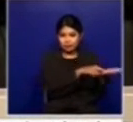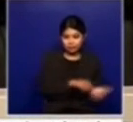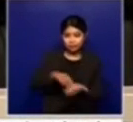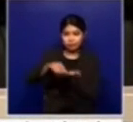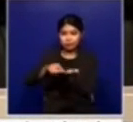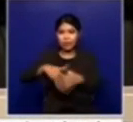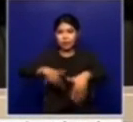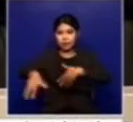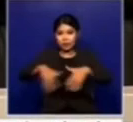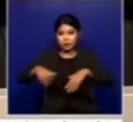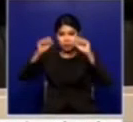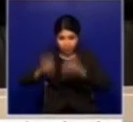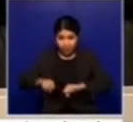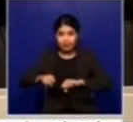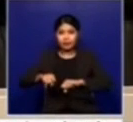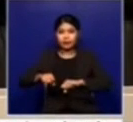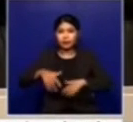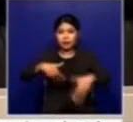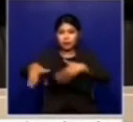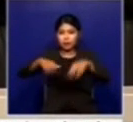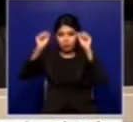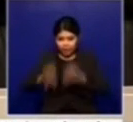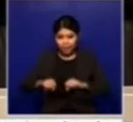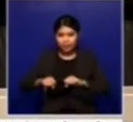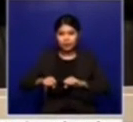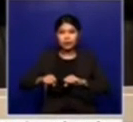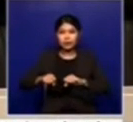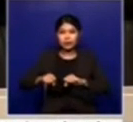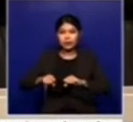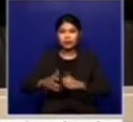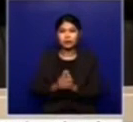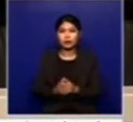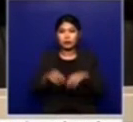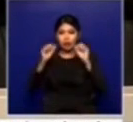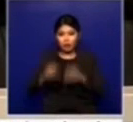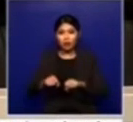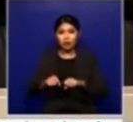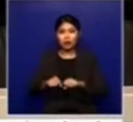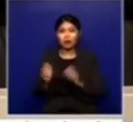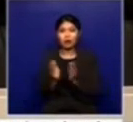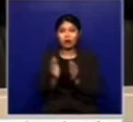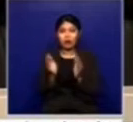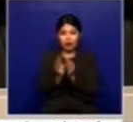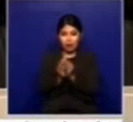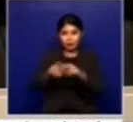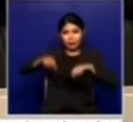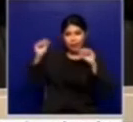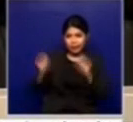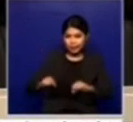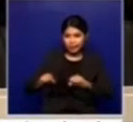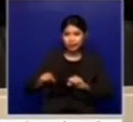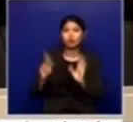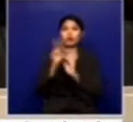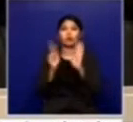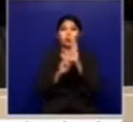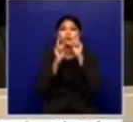ามติและการออกเสียงประชามตินั้นก็ไม่ใช่ว่านึกว่าจะออกก็ออกนึกว่าจะโหวตก็โหวตจะต้องเป็นไปตามกฎหมาย